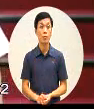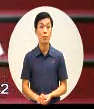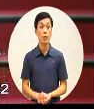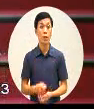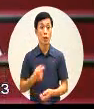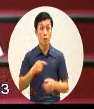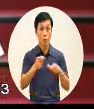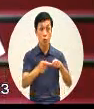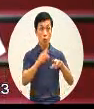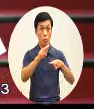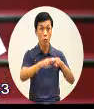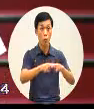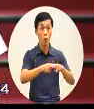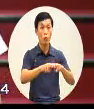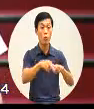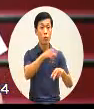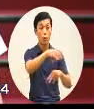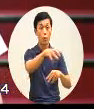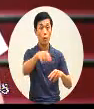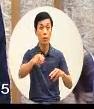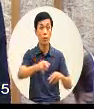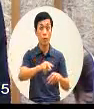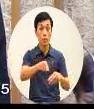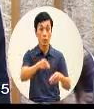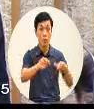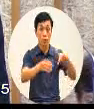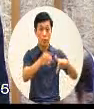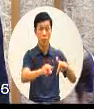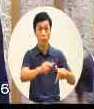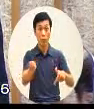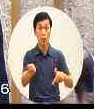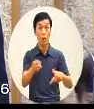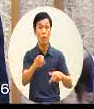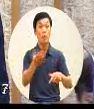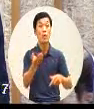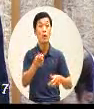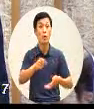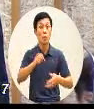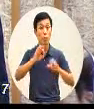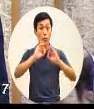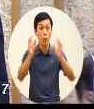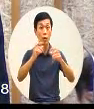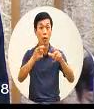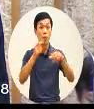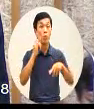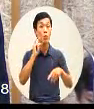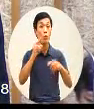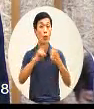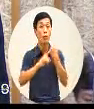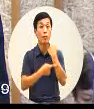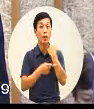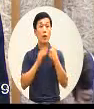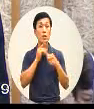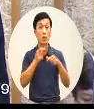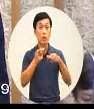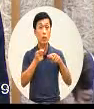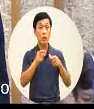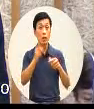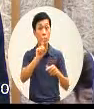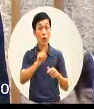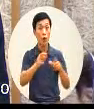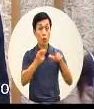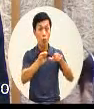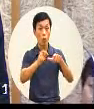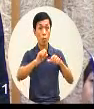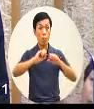想法。 那公共司农机移转的价单吼，迄、那个价单伫咧母法，你头到放出来母法都写足清楚的，就是公告限制。好、啊，你即马